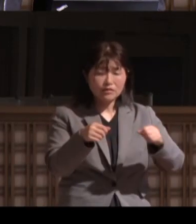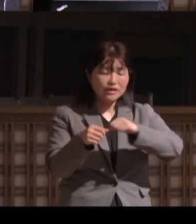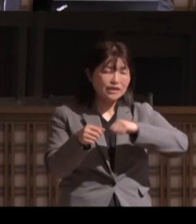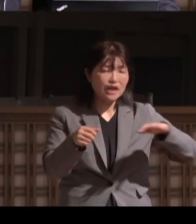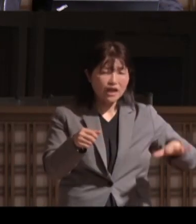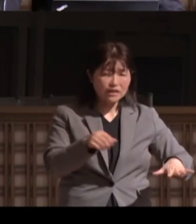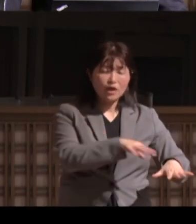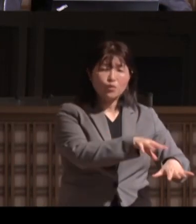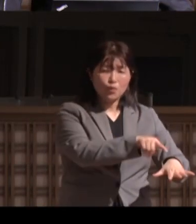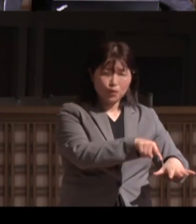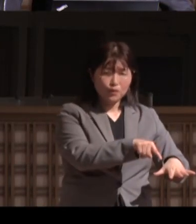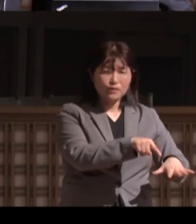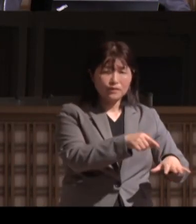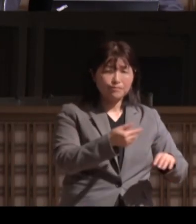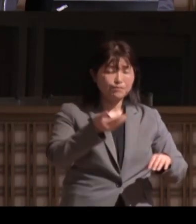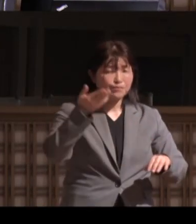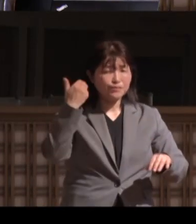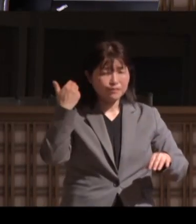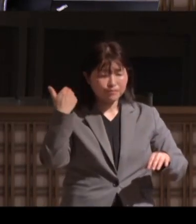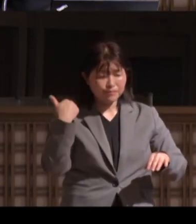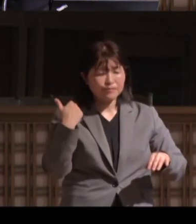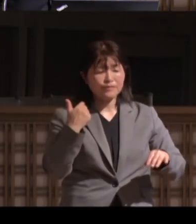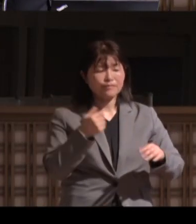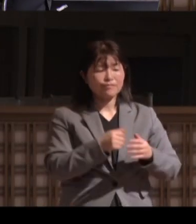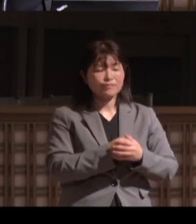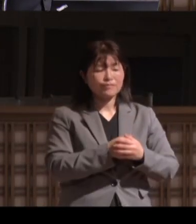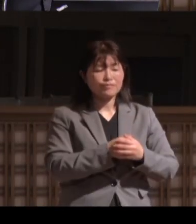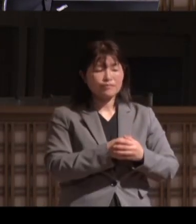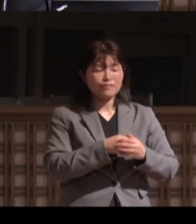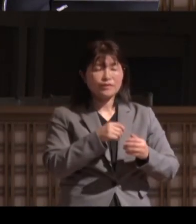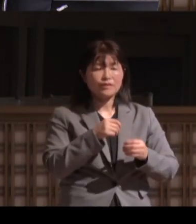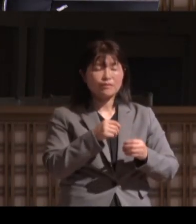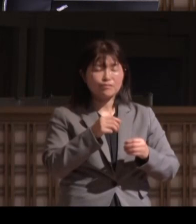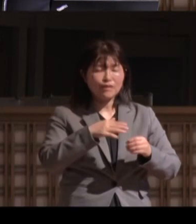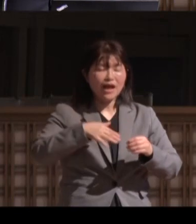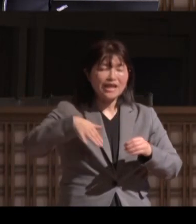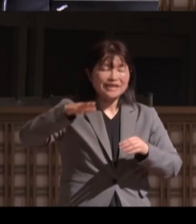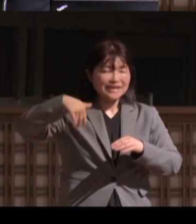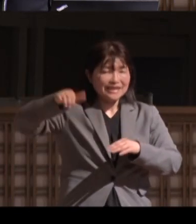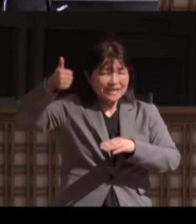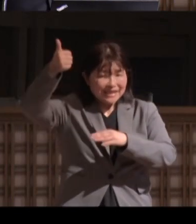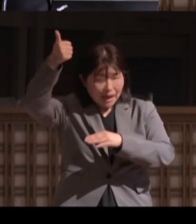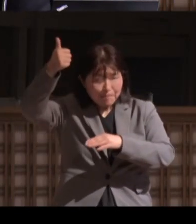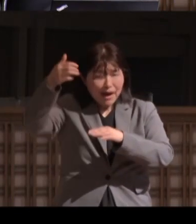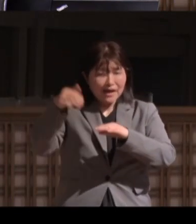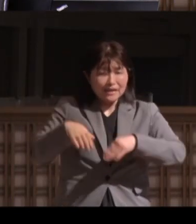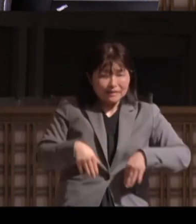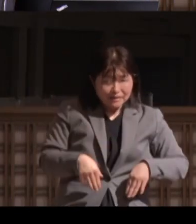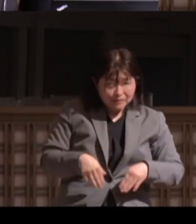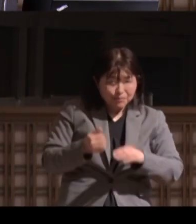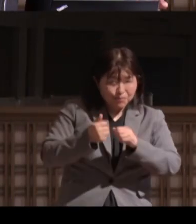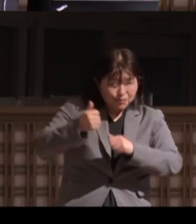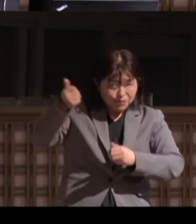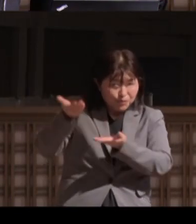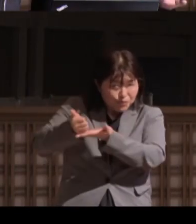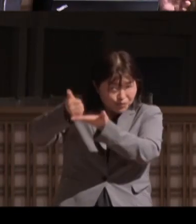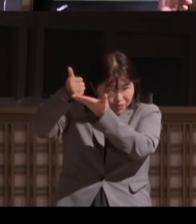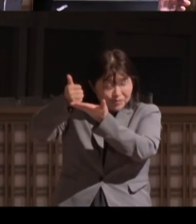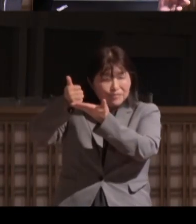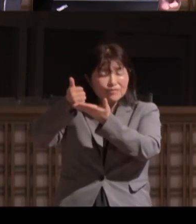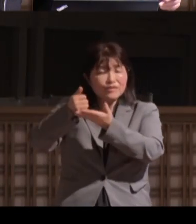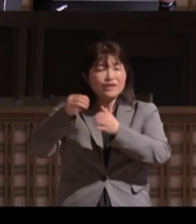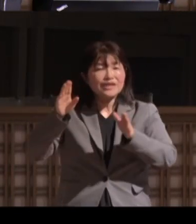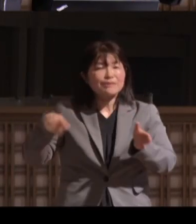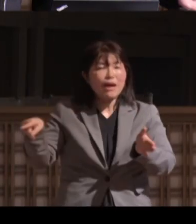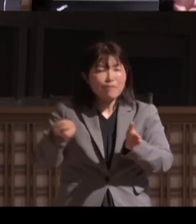ておりますようにえ全回1が原則でえ年序列でま暗黙の領解つまりこれまで